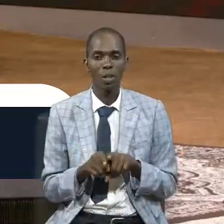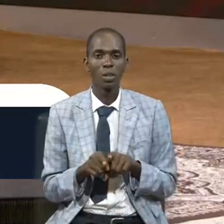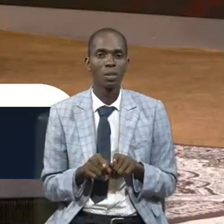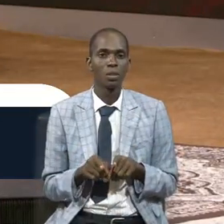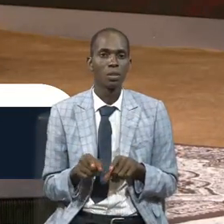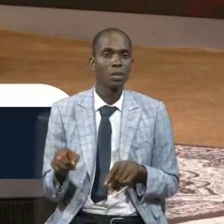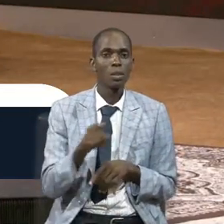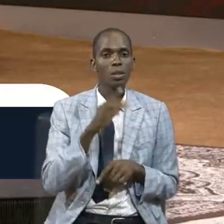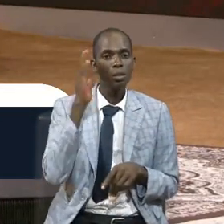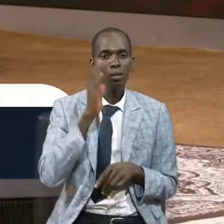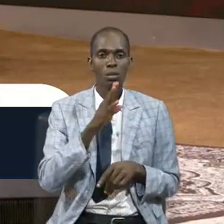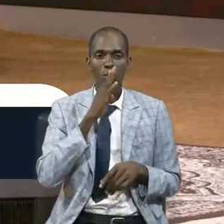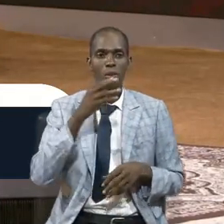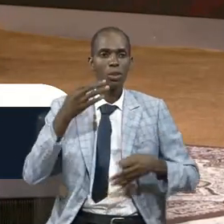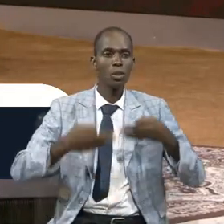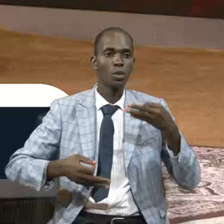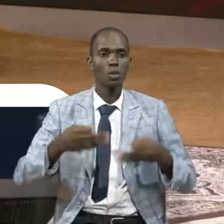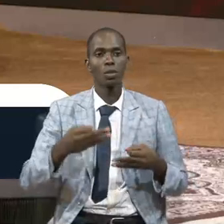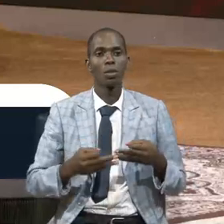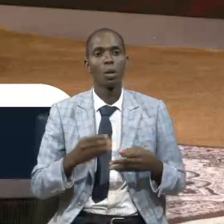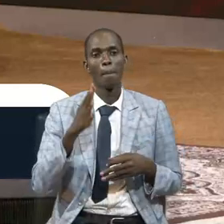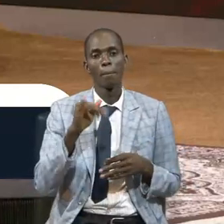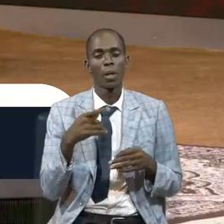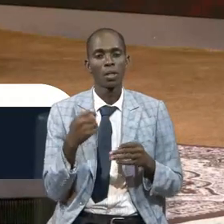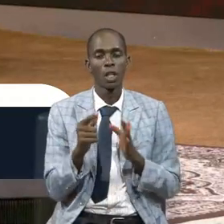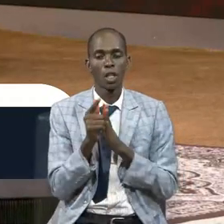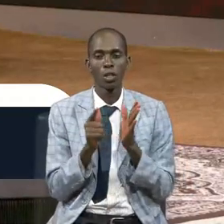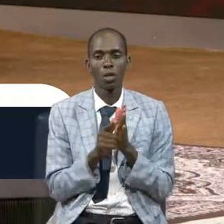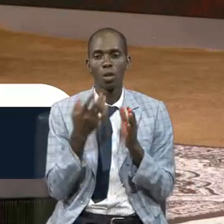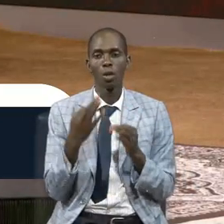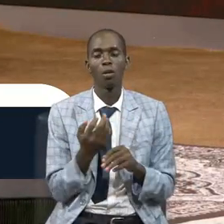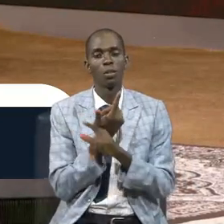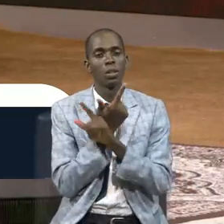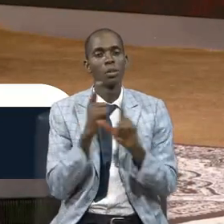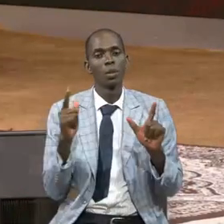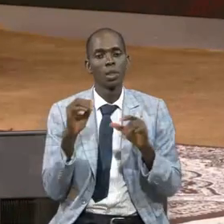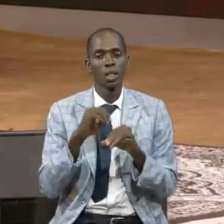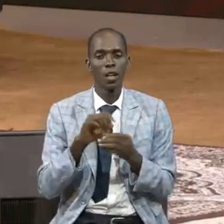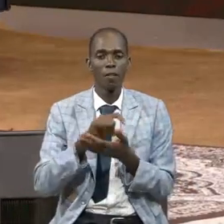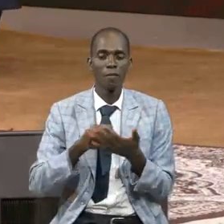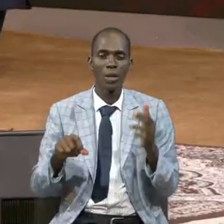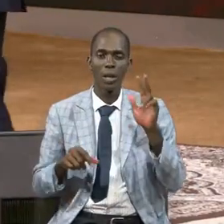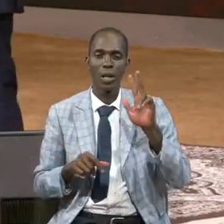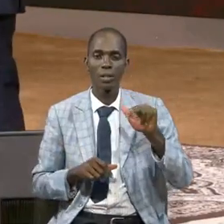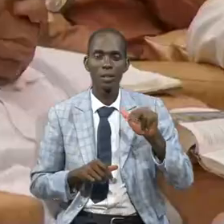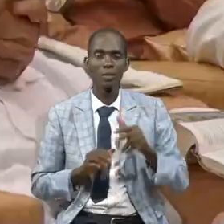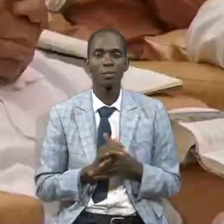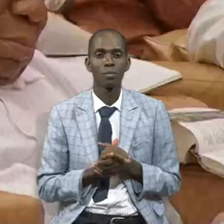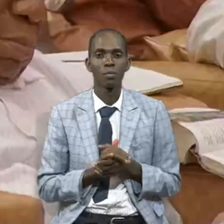devant être jugés par une loi de liberté. Verset 13 dit,